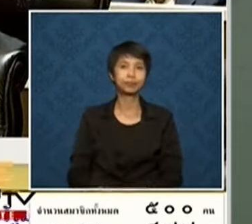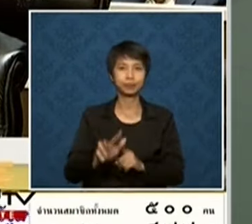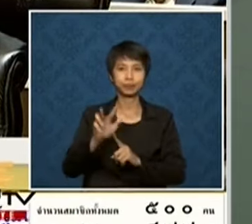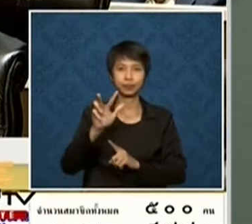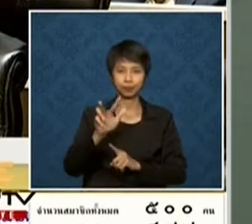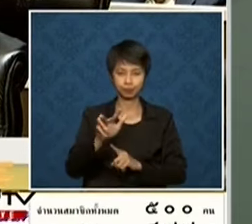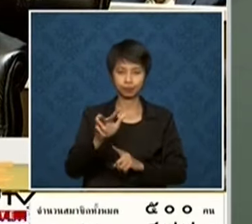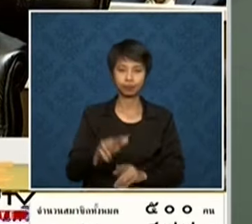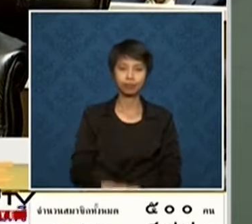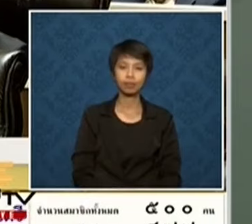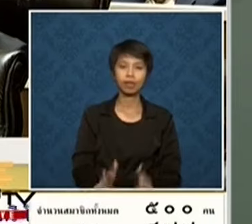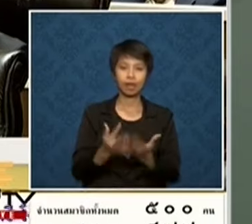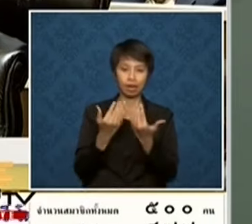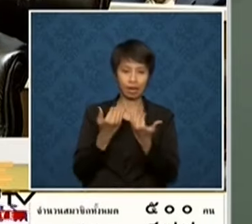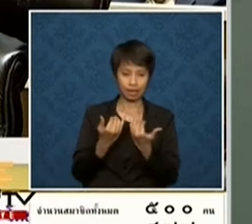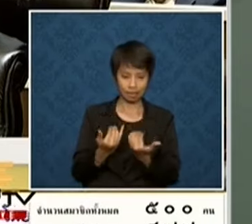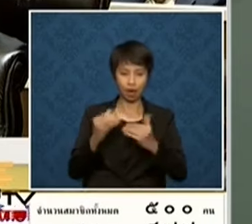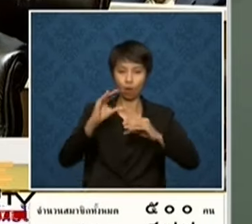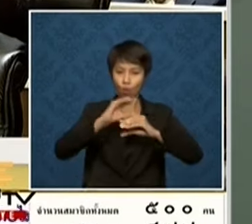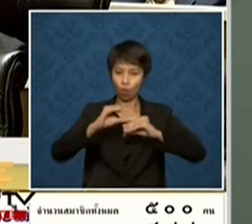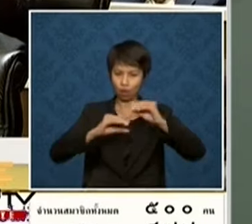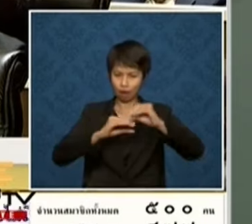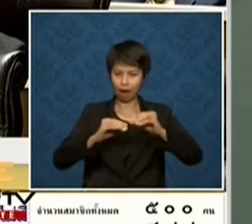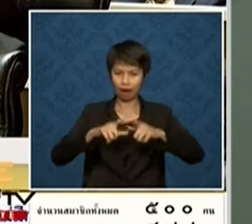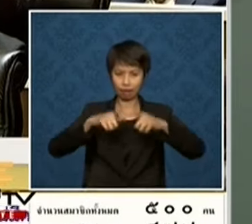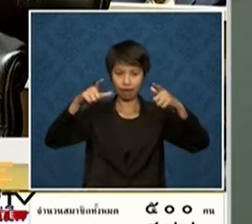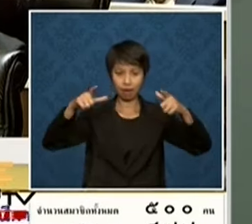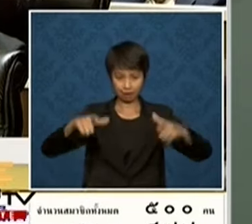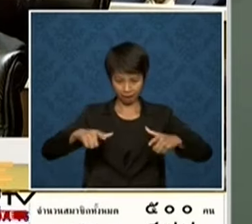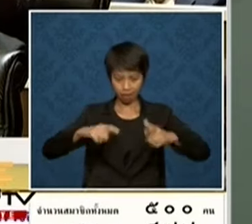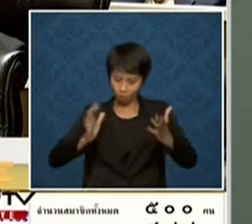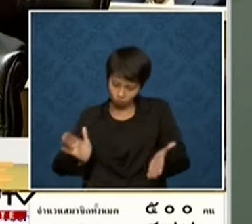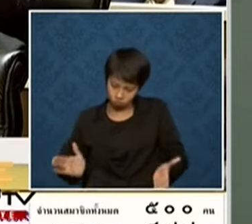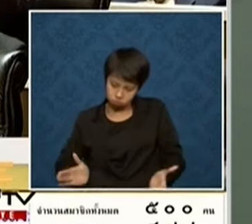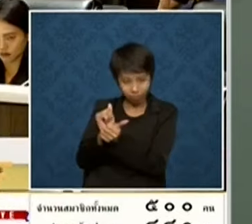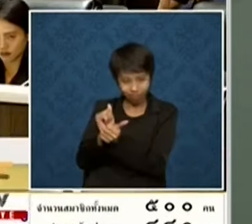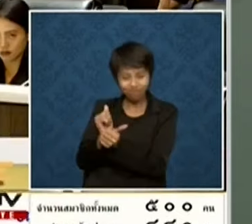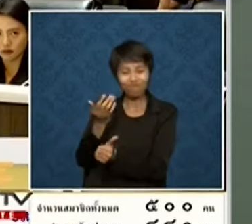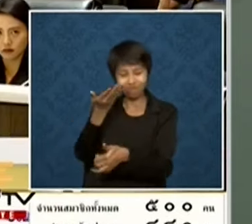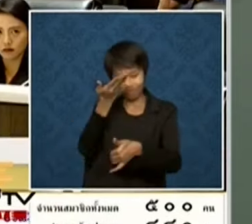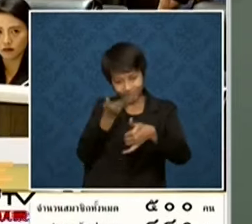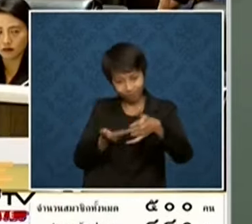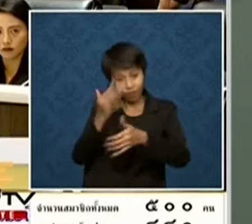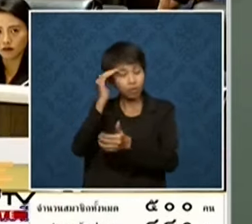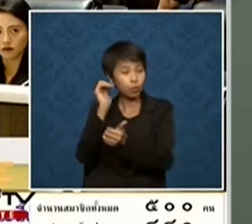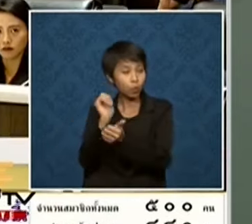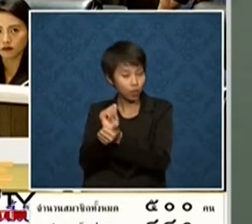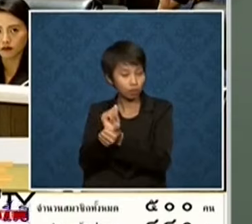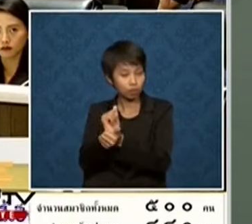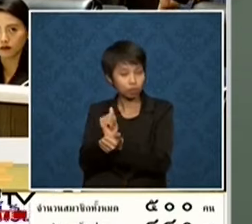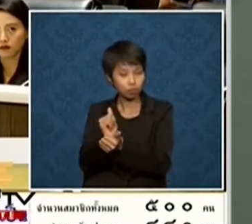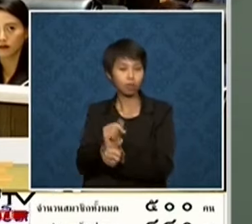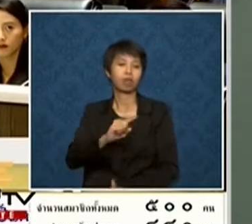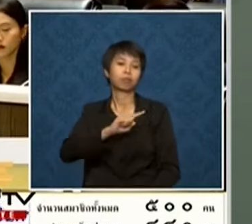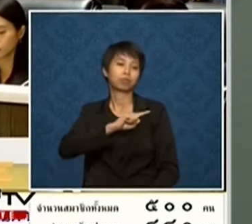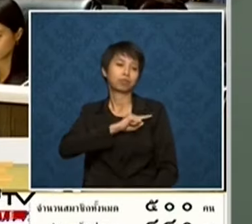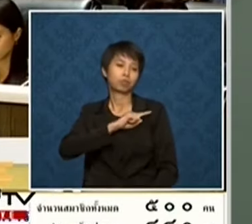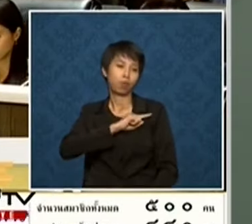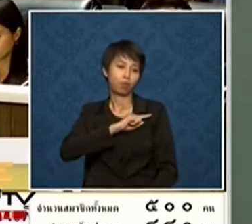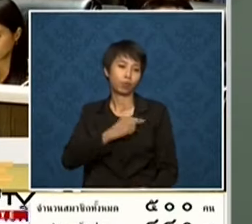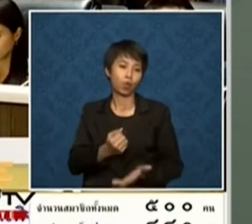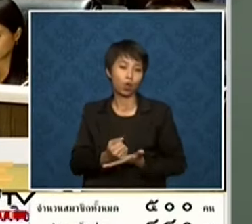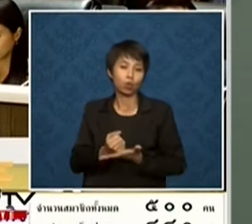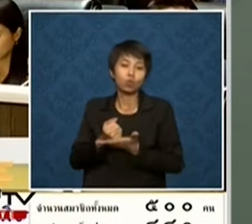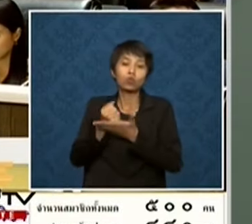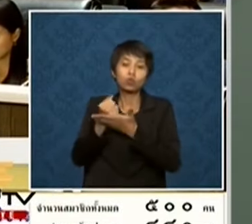ดูเหมือนว่าเขาก็เริ่มรู้สึกว่าอนาคตทางการเมืองพรรคก้าวไกลน่าจะนะครับอาจจะไปไม่ถึงนะสว.นะ